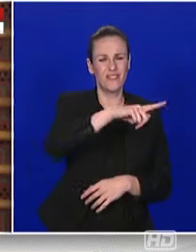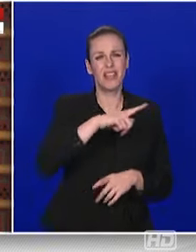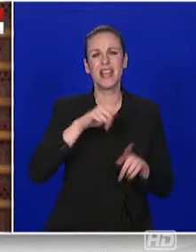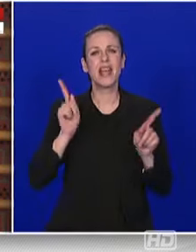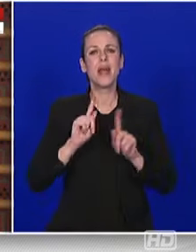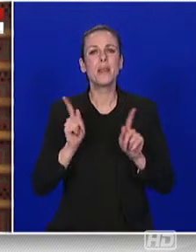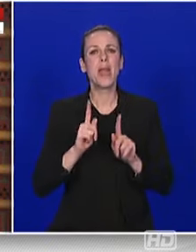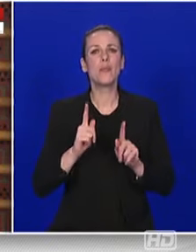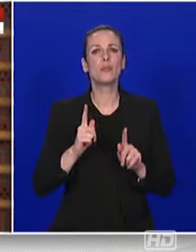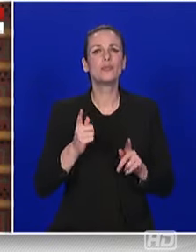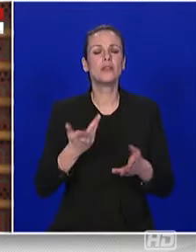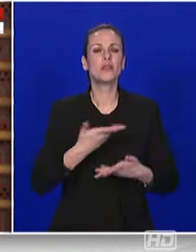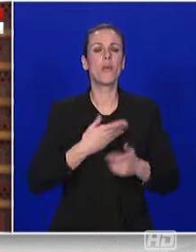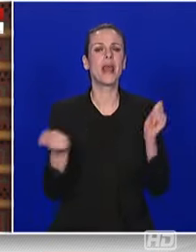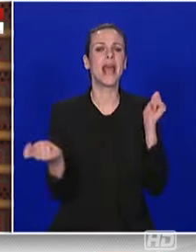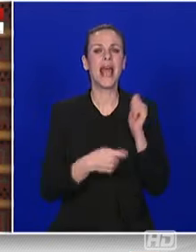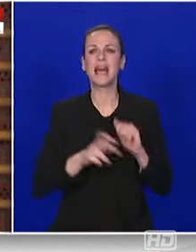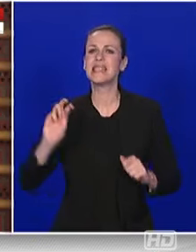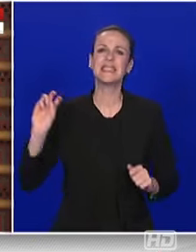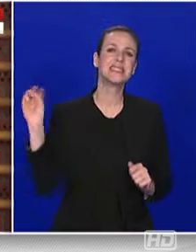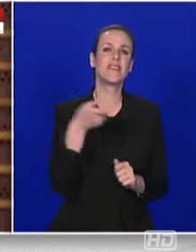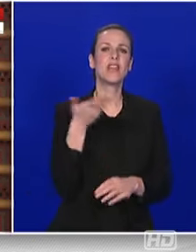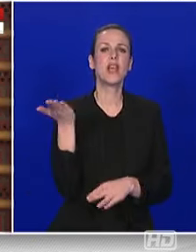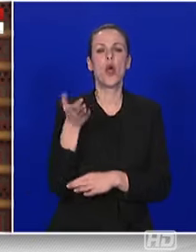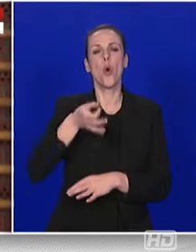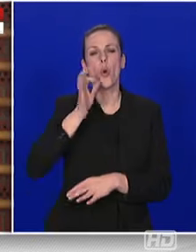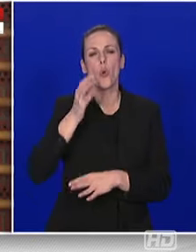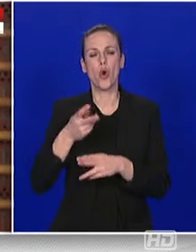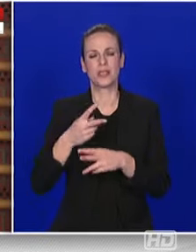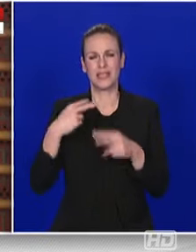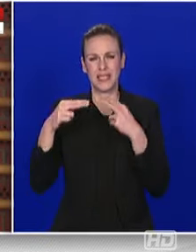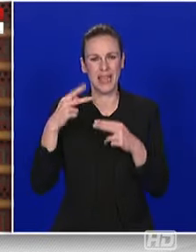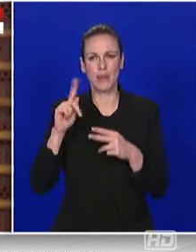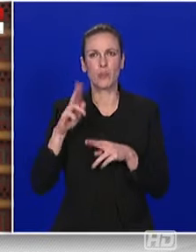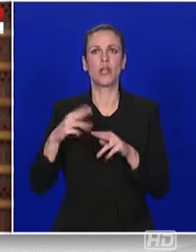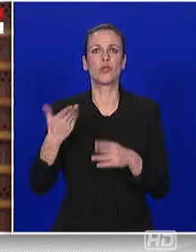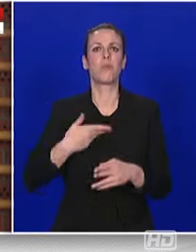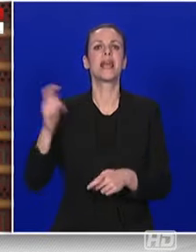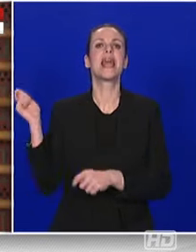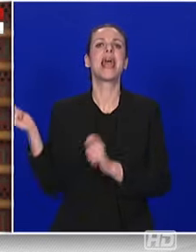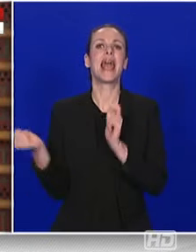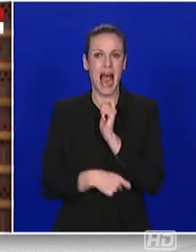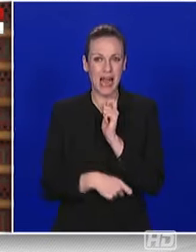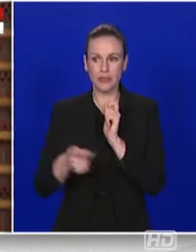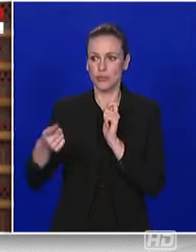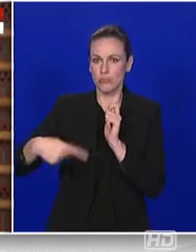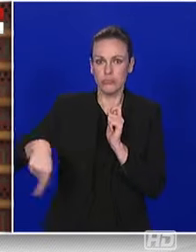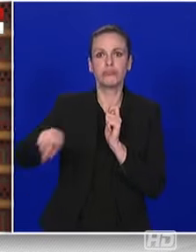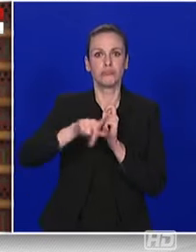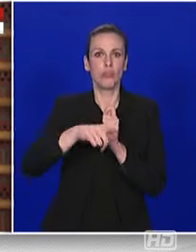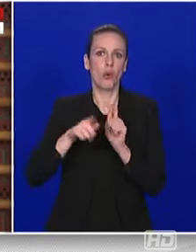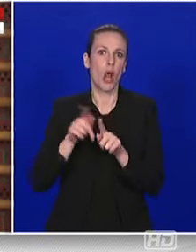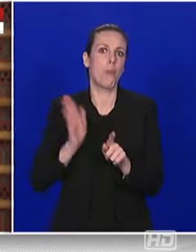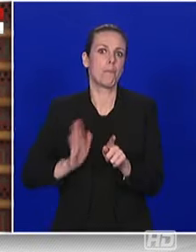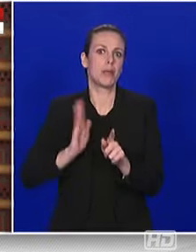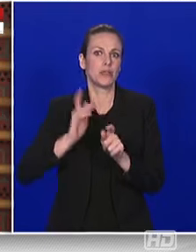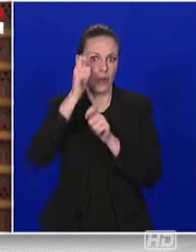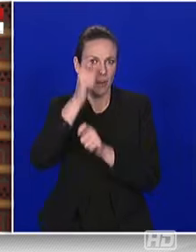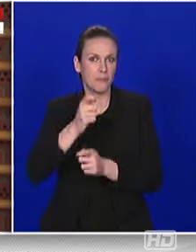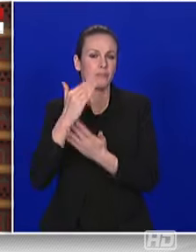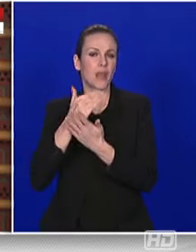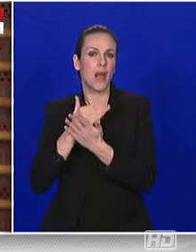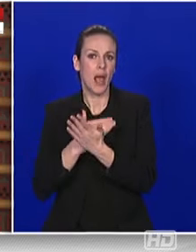kaznili sve ugostitelje, sve oni koji su se angažirali u primjeni